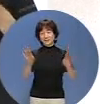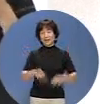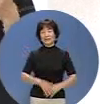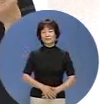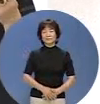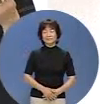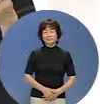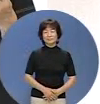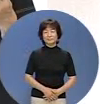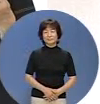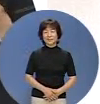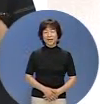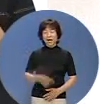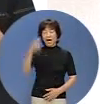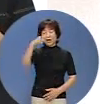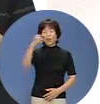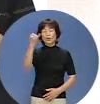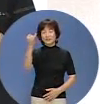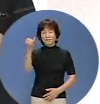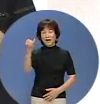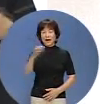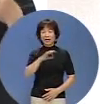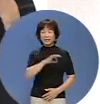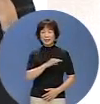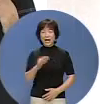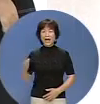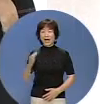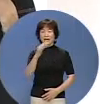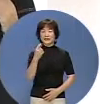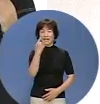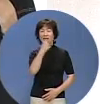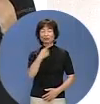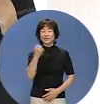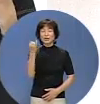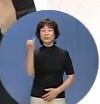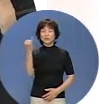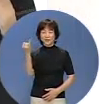講師はエッグアート作家の坂口信子さん。